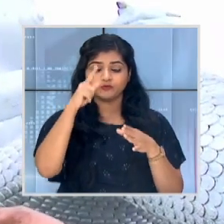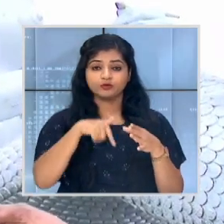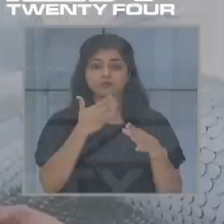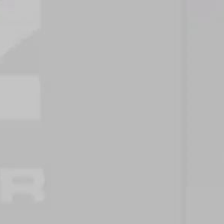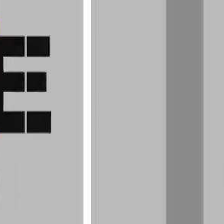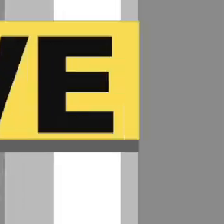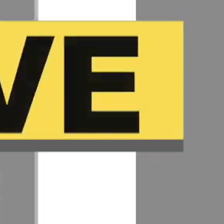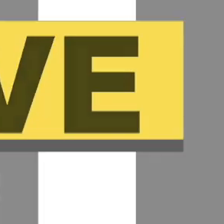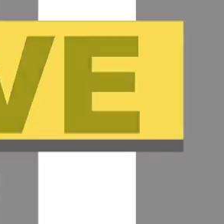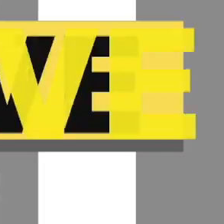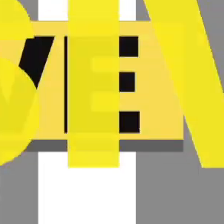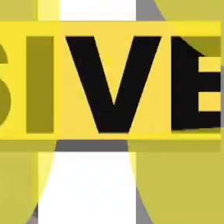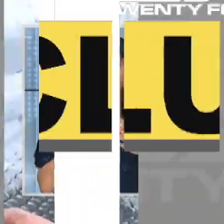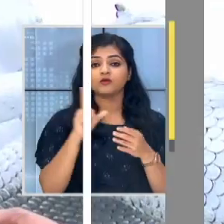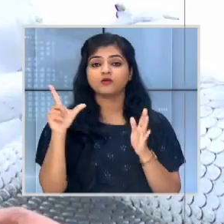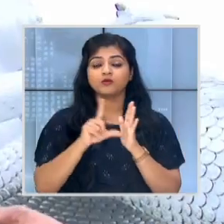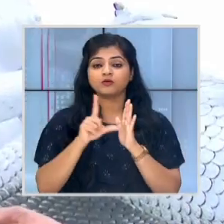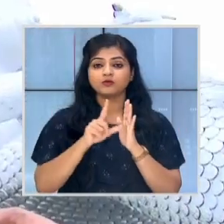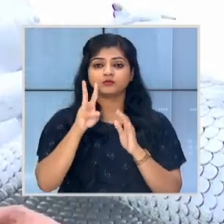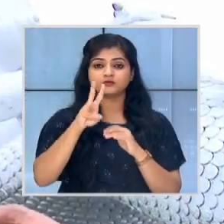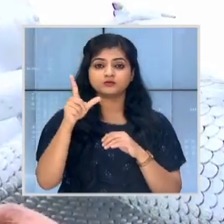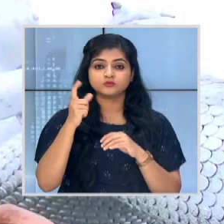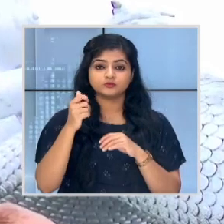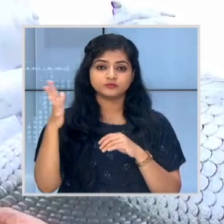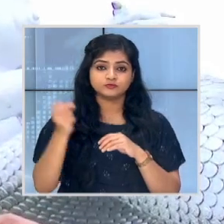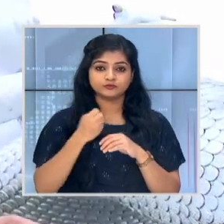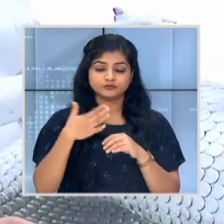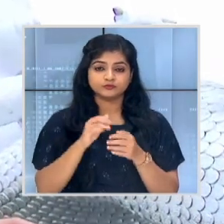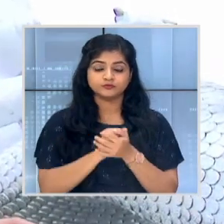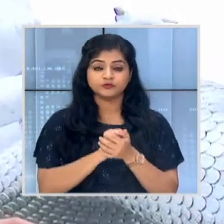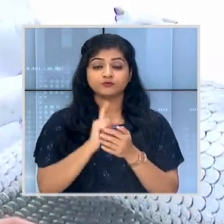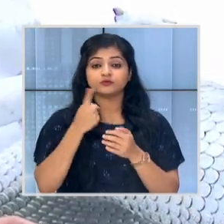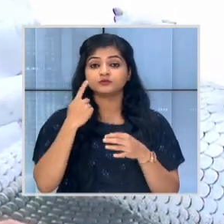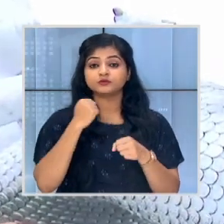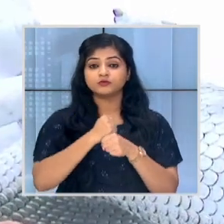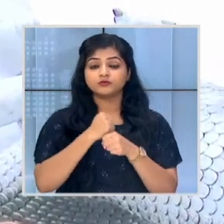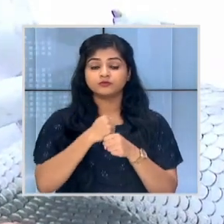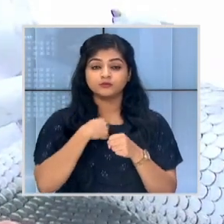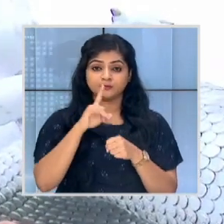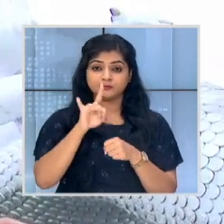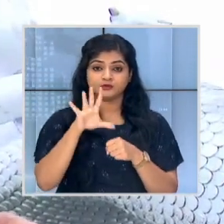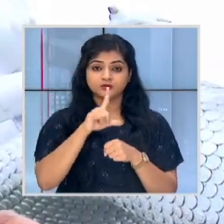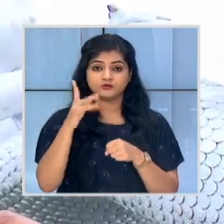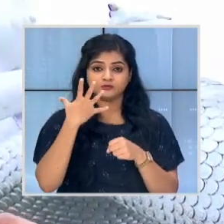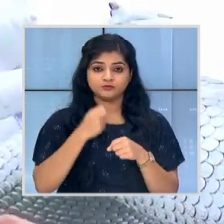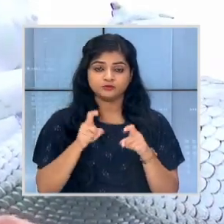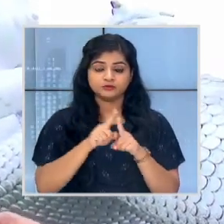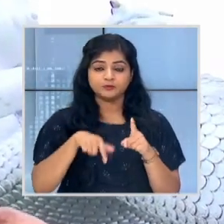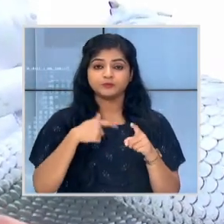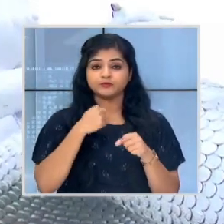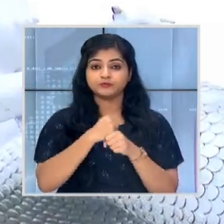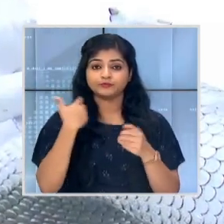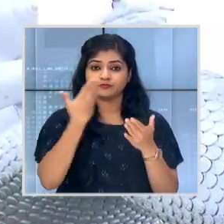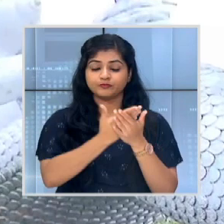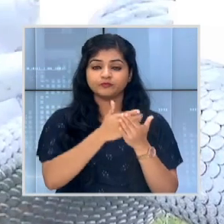ഞാൻ ലോൺ എടുത്തു 3 ലക്ഷം രൂപ ലോൺ എടുത്തു. അപ്പോൾ ആദ്യം സർക്കാർ, ഞാൻ 15 ലക്ഷം രൂപ ആവശ്യപ്പെട്ടെങ്കിലും അതിന് 6 ലക്ഷം രൂപ